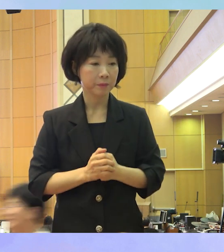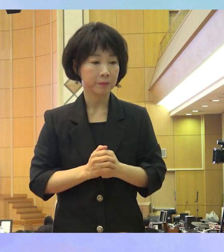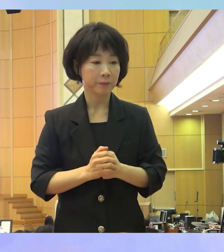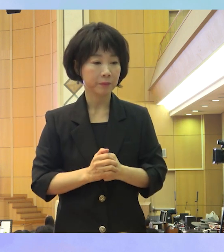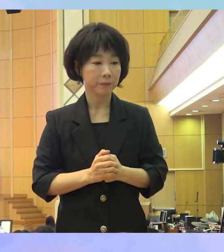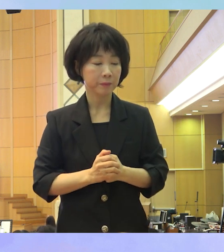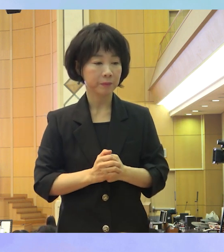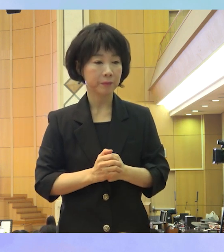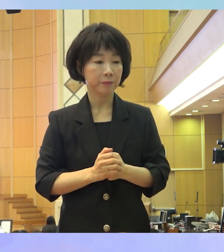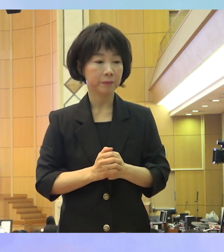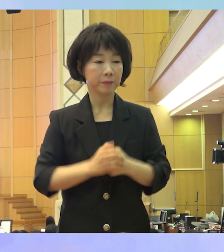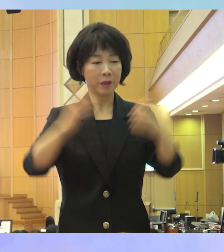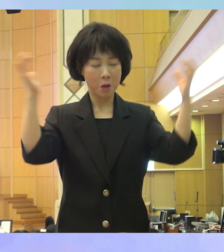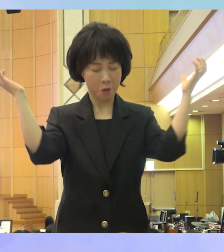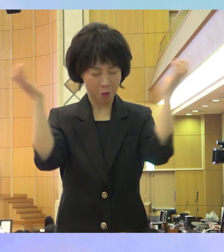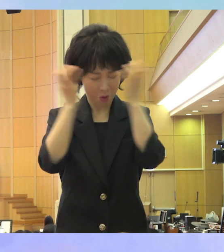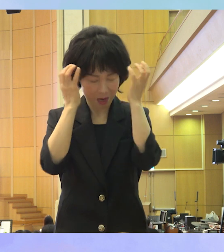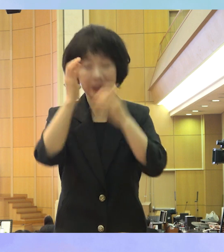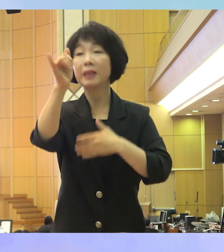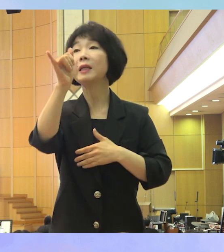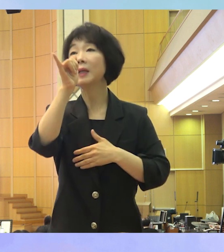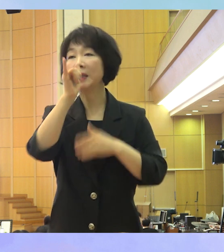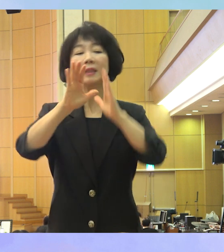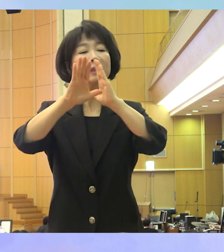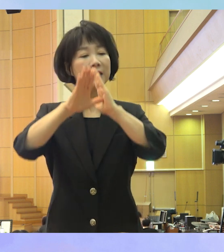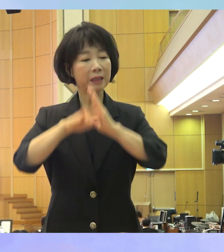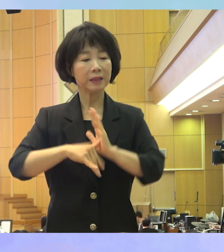고난이 올 때에